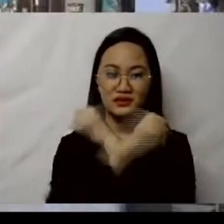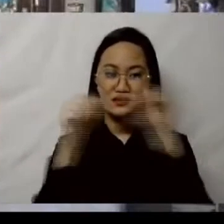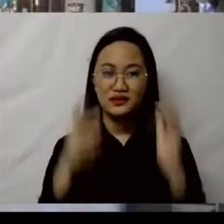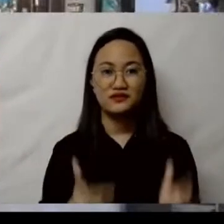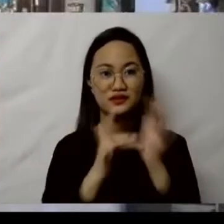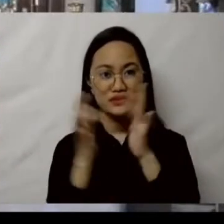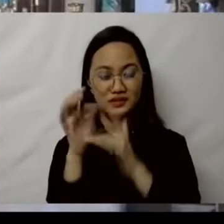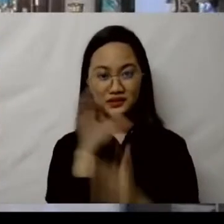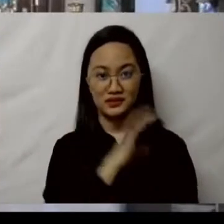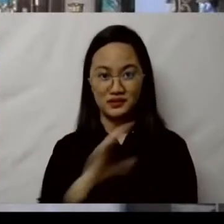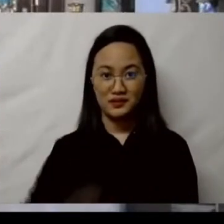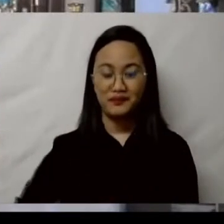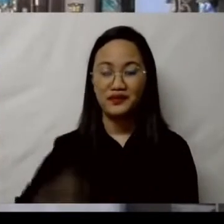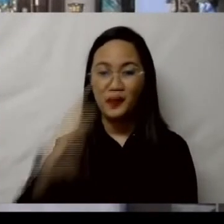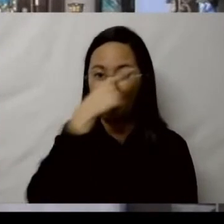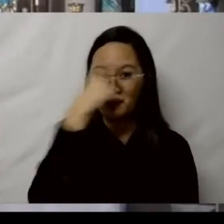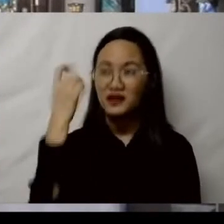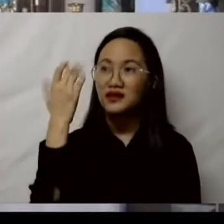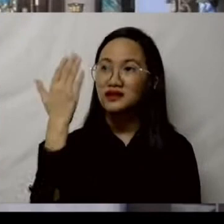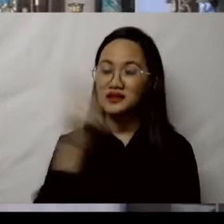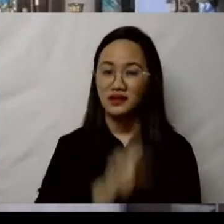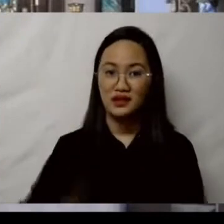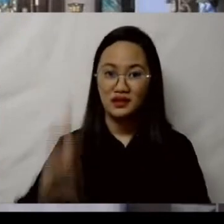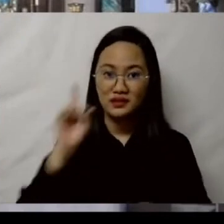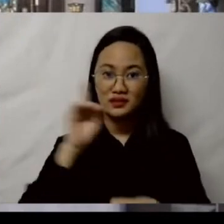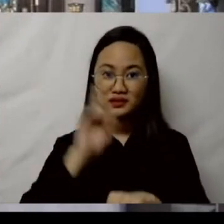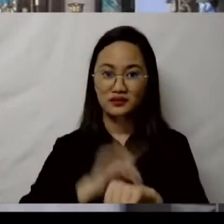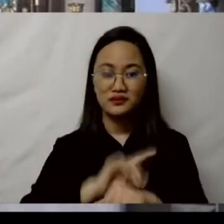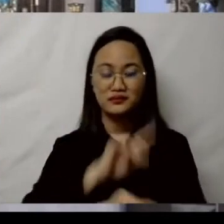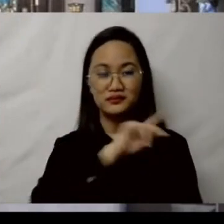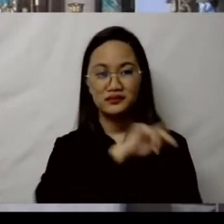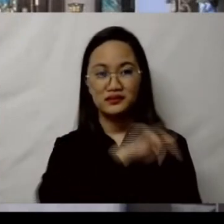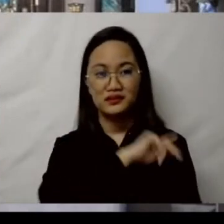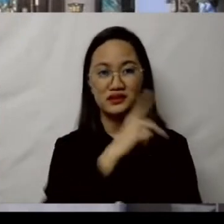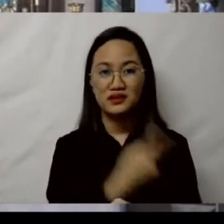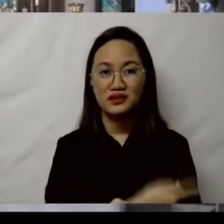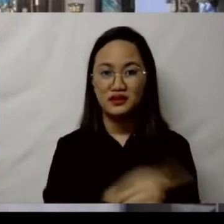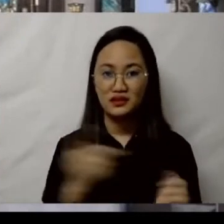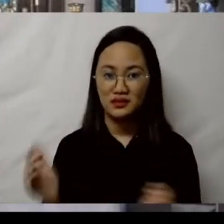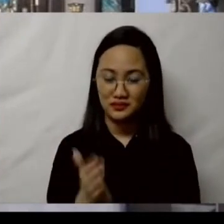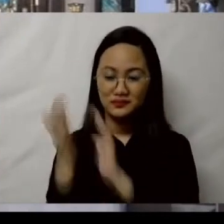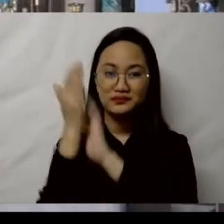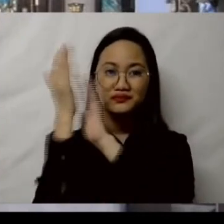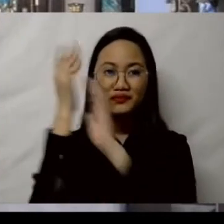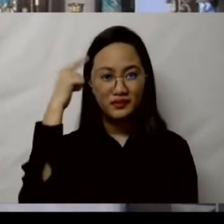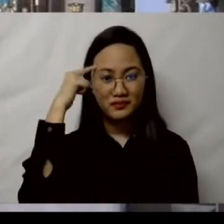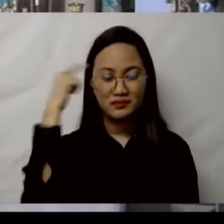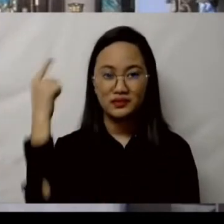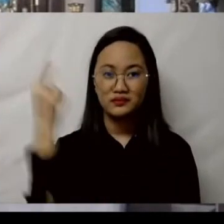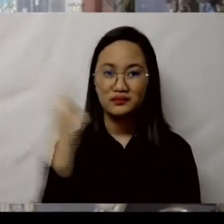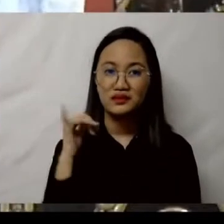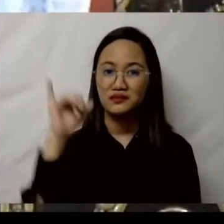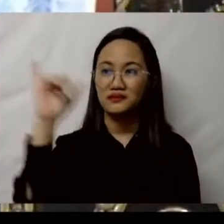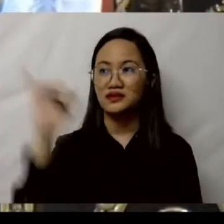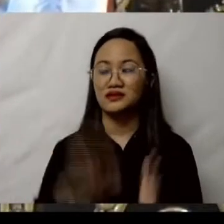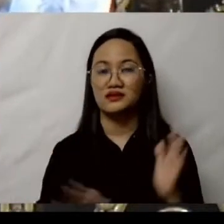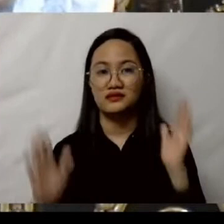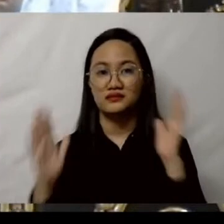Hesukristo. Sapagkat iyo ang kaharian at ang kapangyarihan at ang kapurihan, magpakailanman.